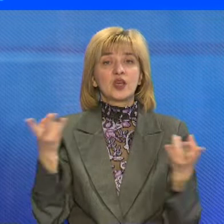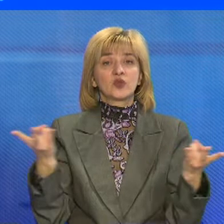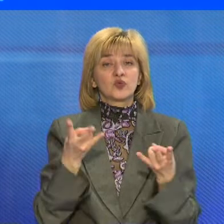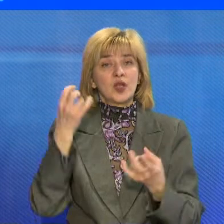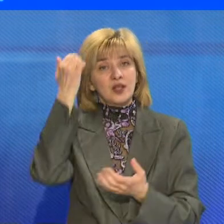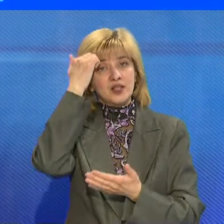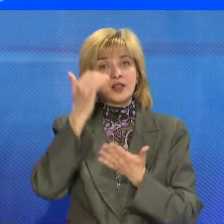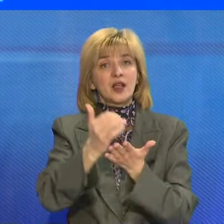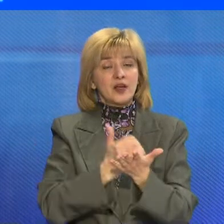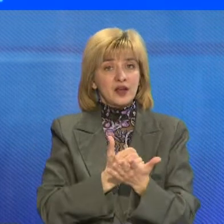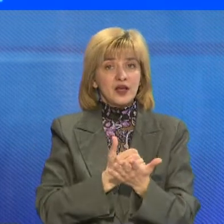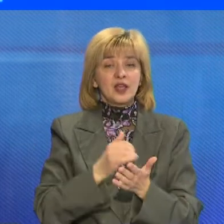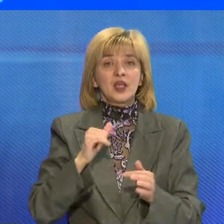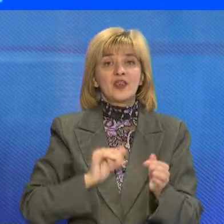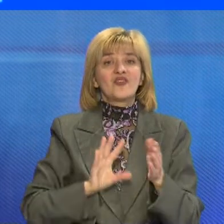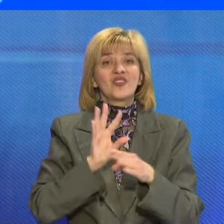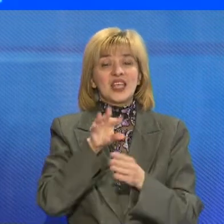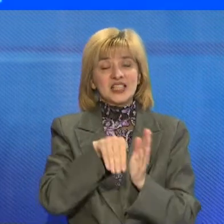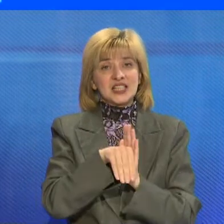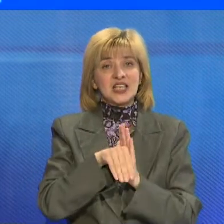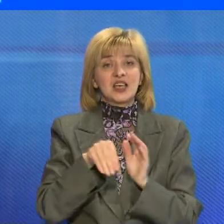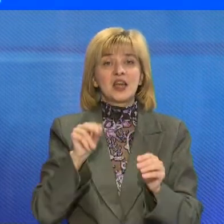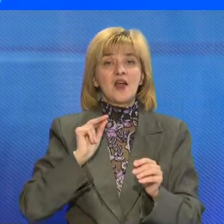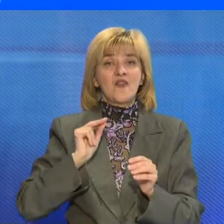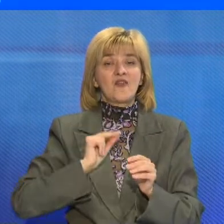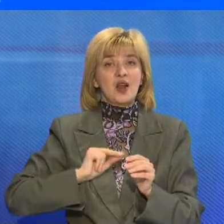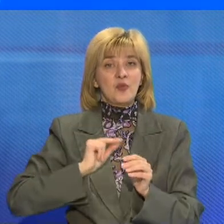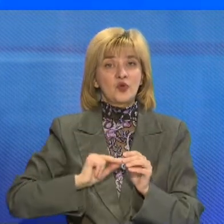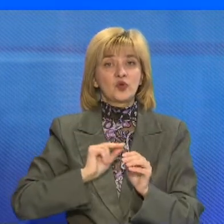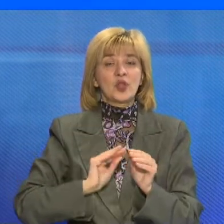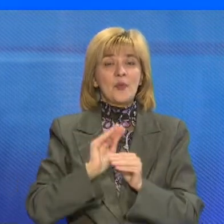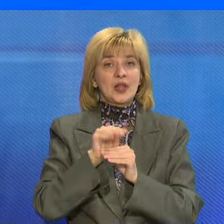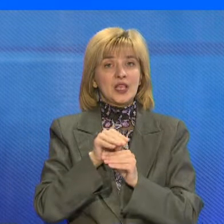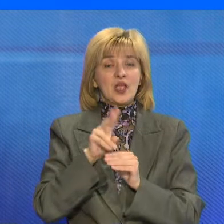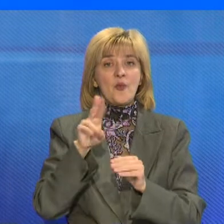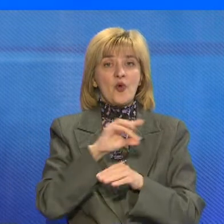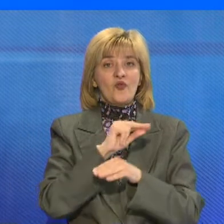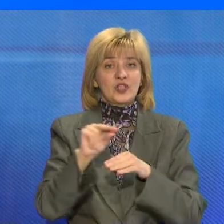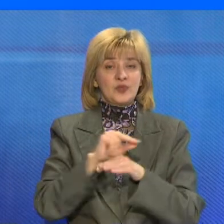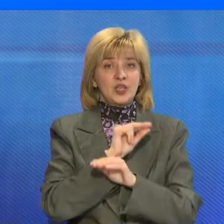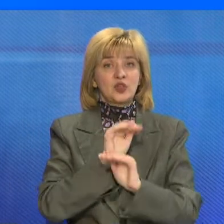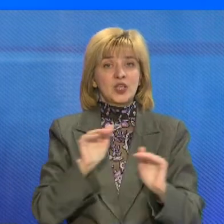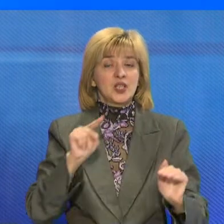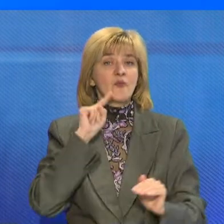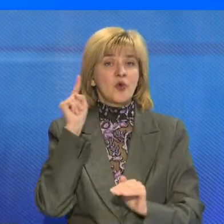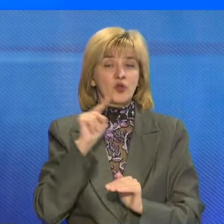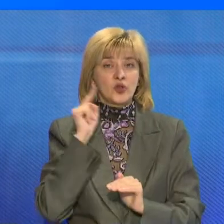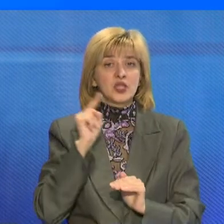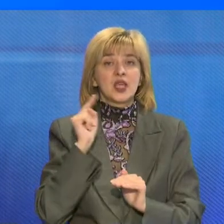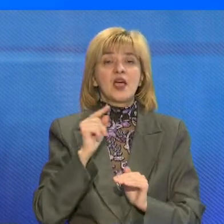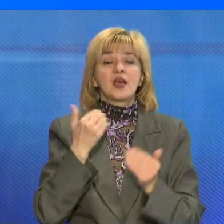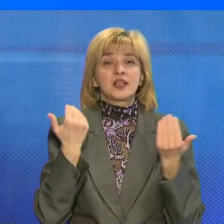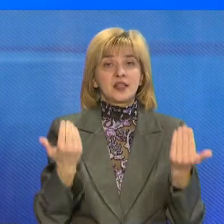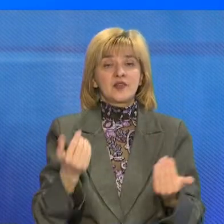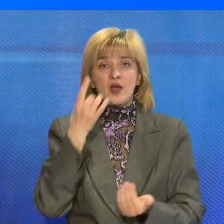карэктывы ў работу па патрыятычным выхаванні дзяцей і моладзі з апорай на факты гераічных подзвігаў продкаў. На дадзены момант на Гродзеншчыне, як і